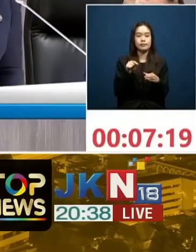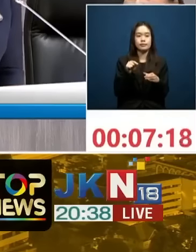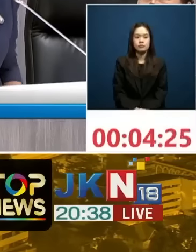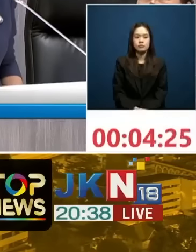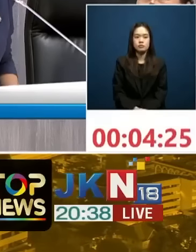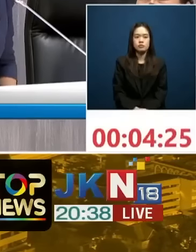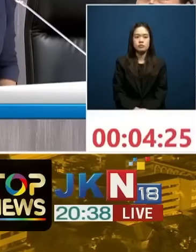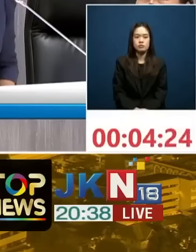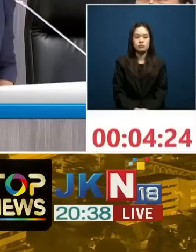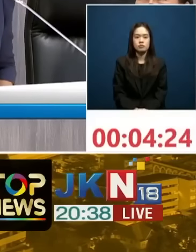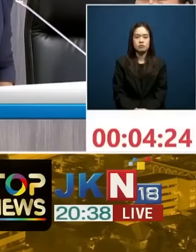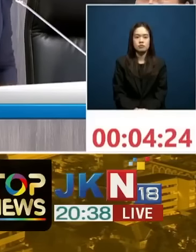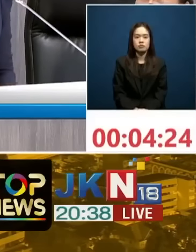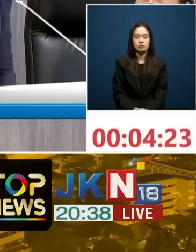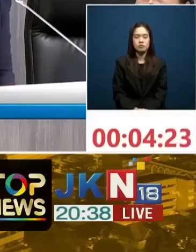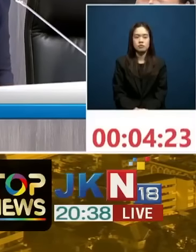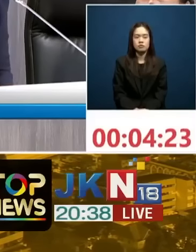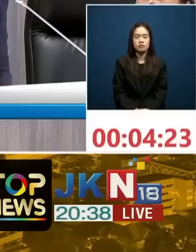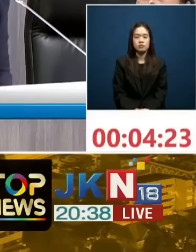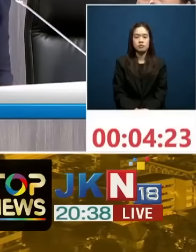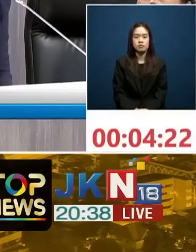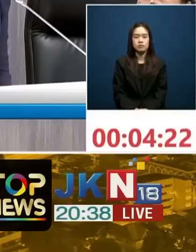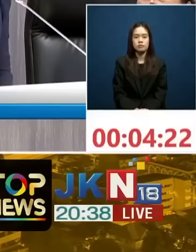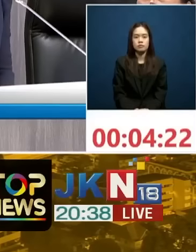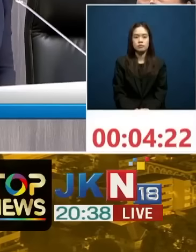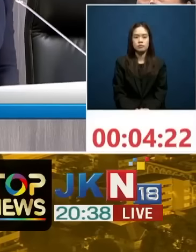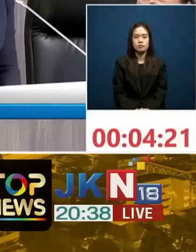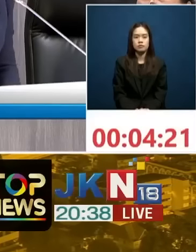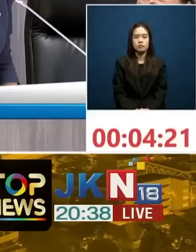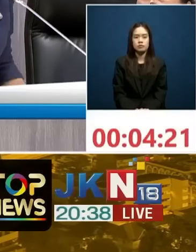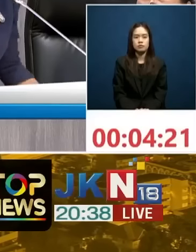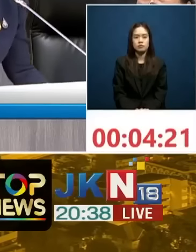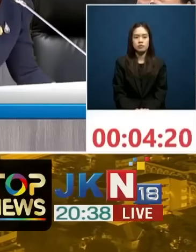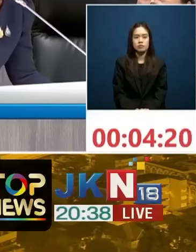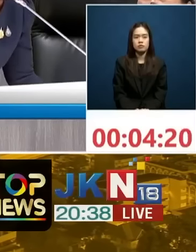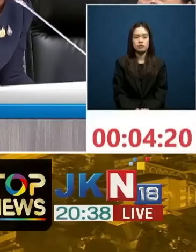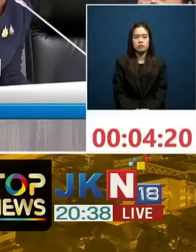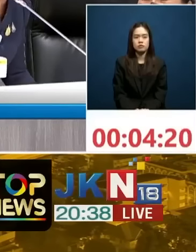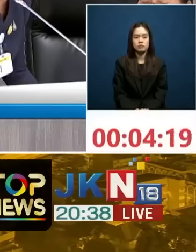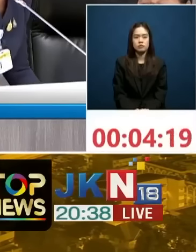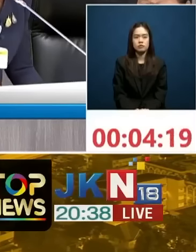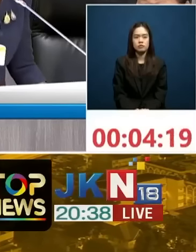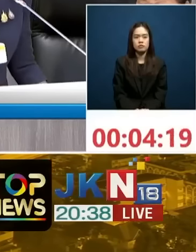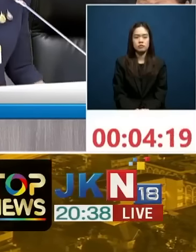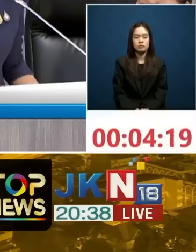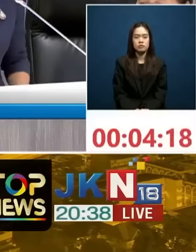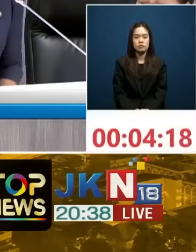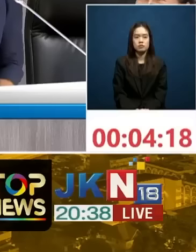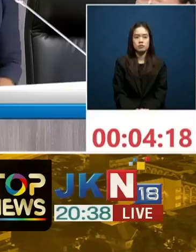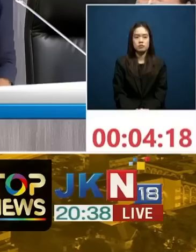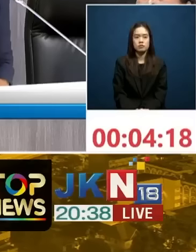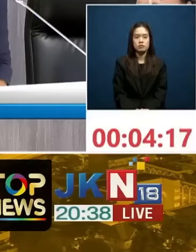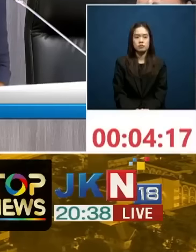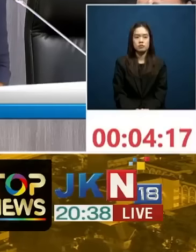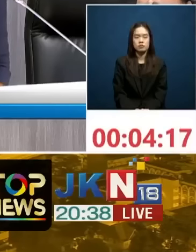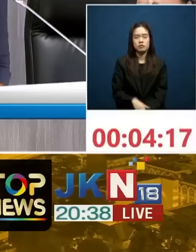จิตอลวอลเล็ตทำไมไม่แจกเป็นเงินสด ไปเลย มาชูให้ดู ชูแบงค์ด้วย ใช่แบบนี้เนี่ยมันจะเป็น